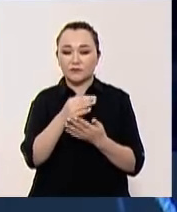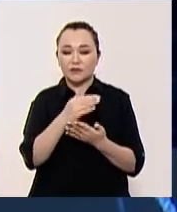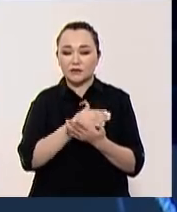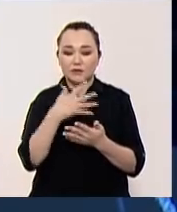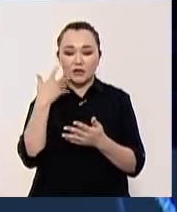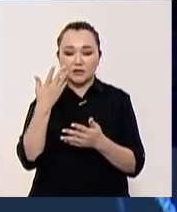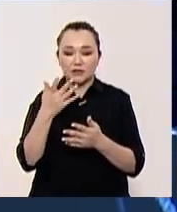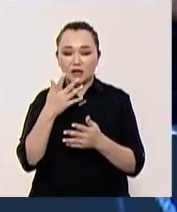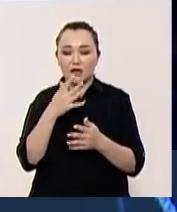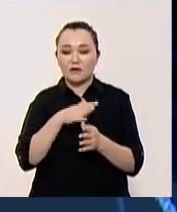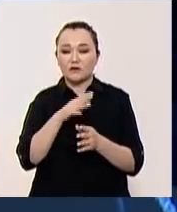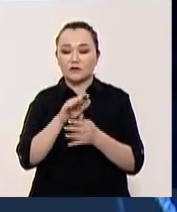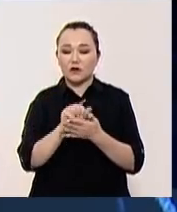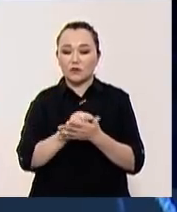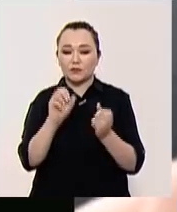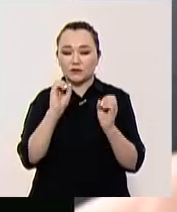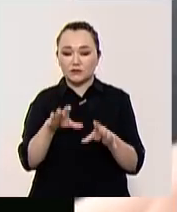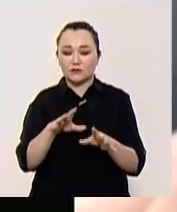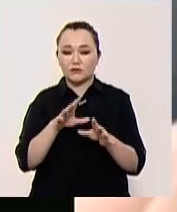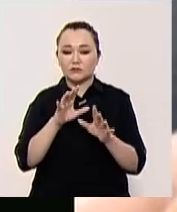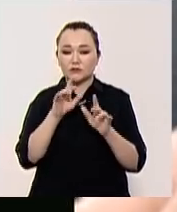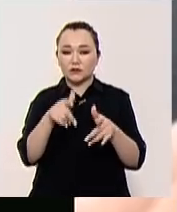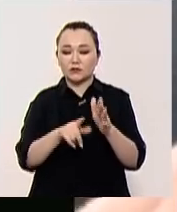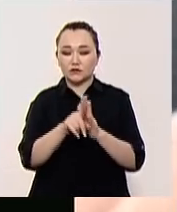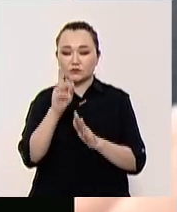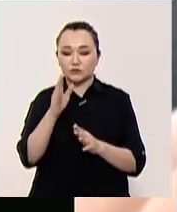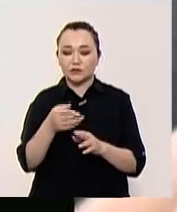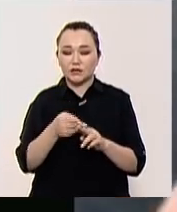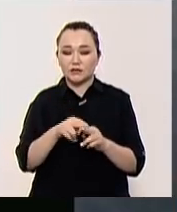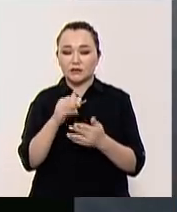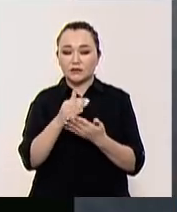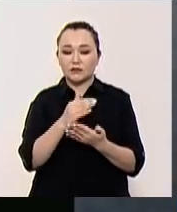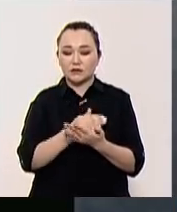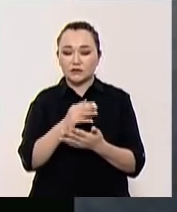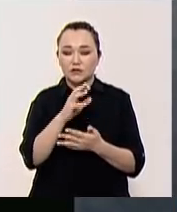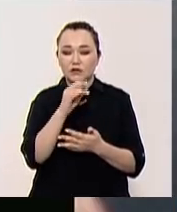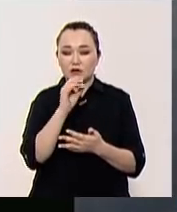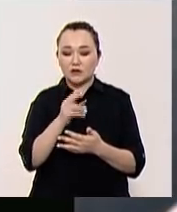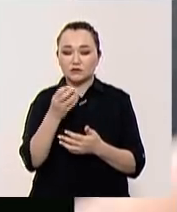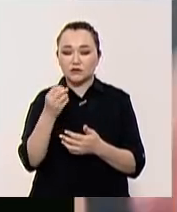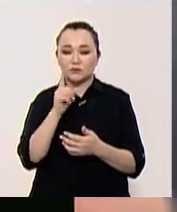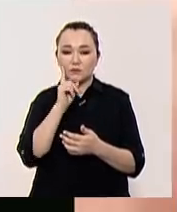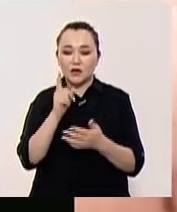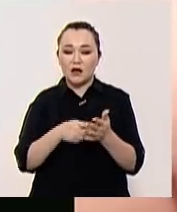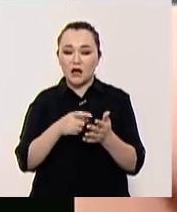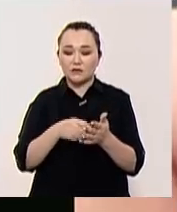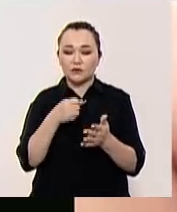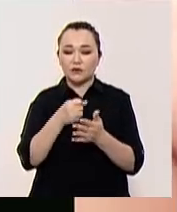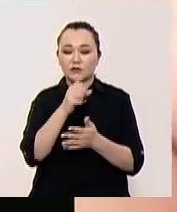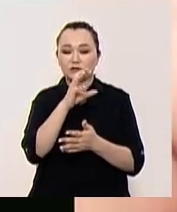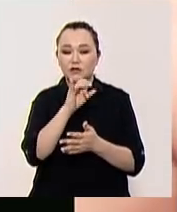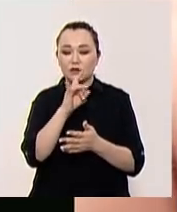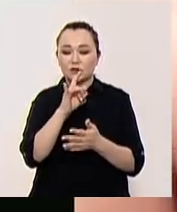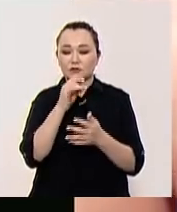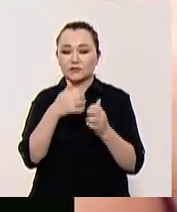қашан құжаттарын тапсырып бағдарламаға іліге алады? Шаңырақ бағдарламасы және Қарағанды жастары бағдарламасы екеуі де сәуірдің